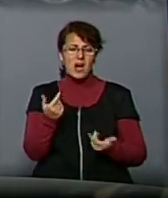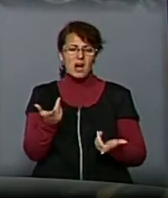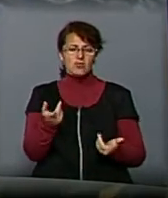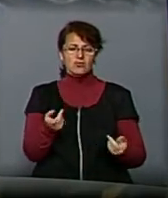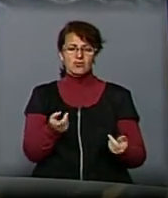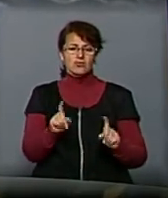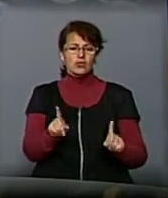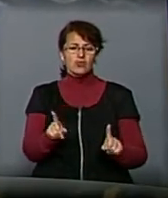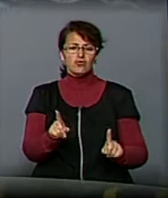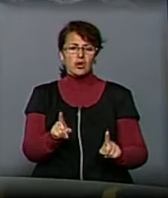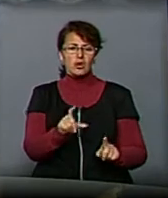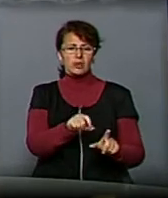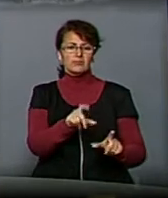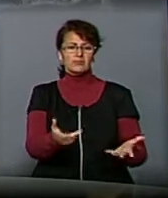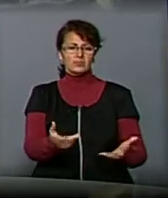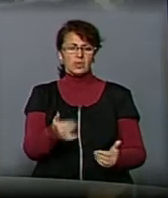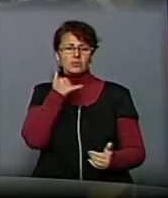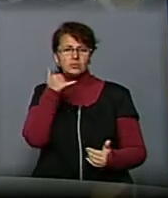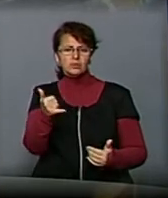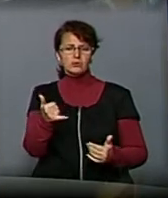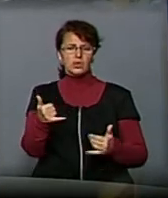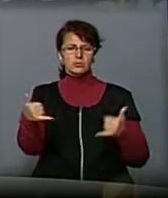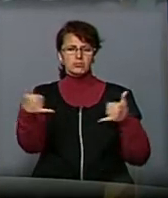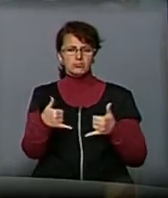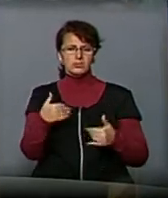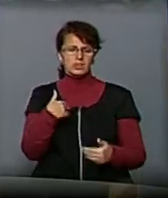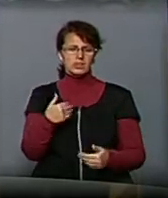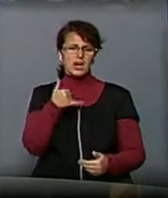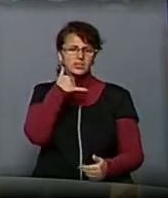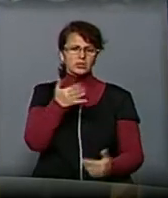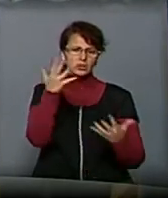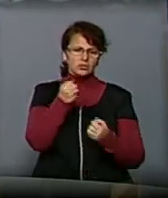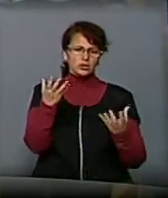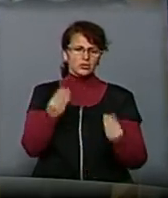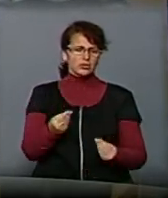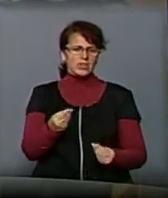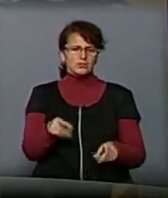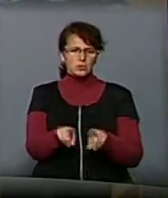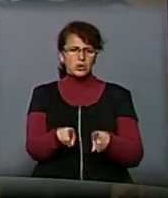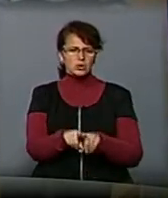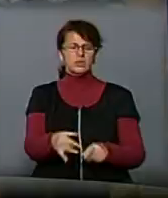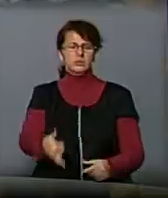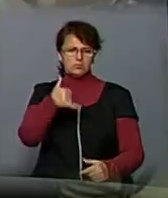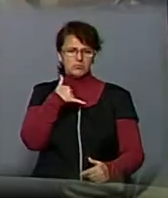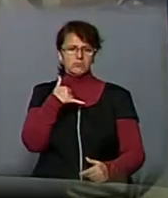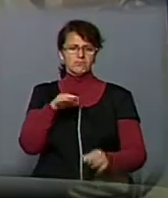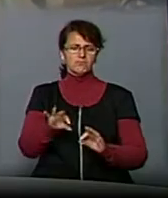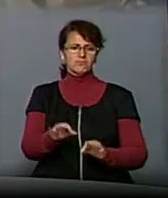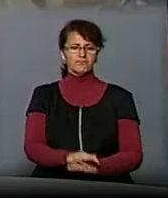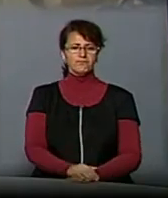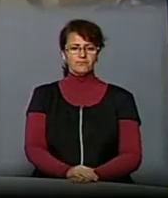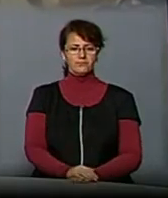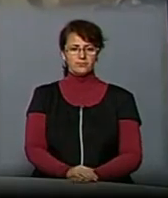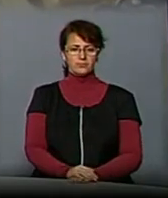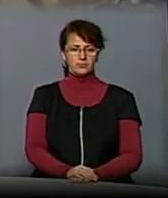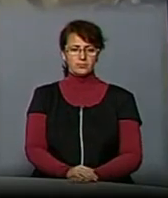придертися. Золоті вони видзвонюють, я коли б не було, дзвонила вночі, в день, немає різниці, вони піднімали трубку. У